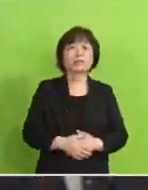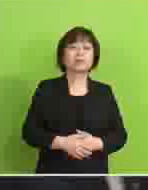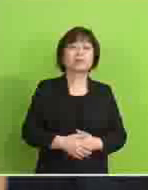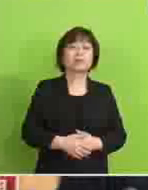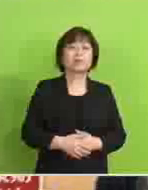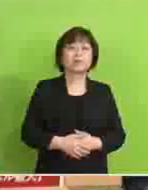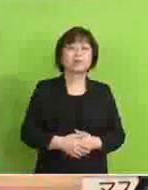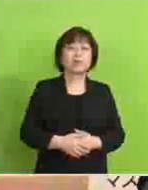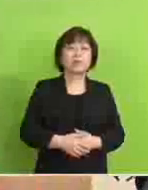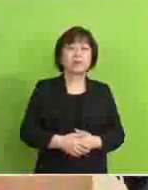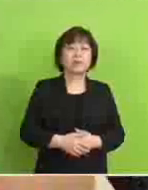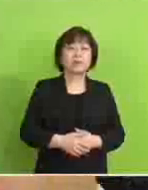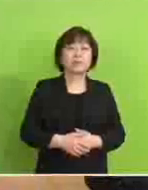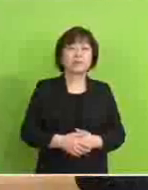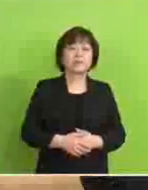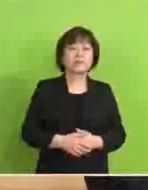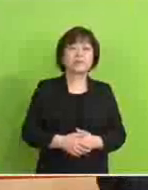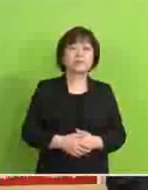い、